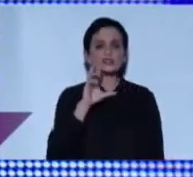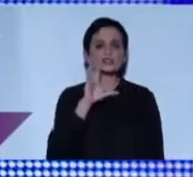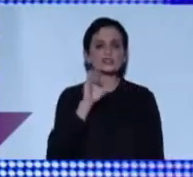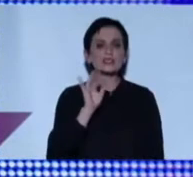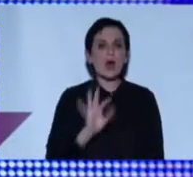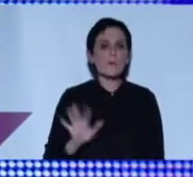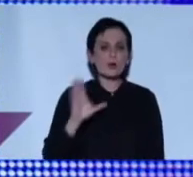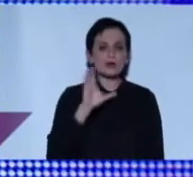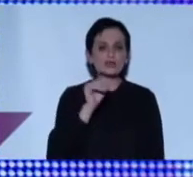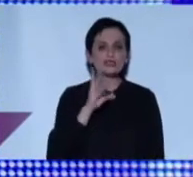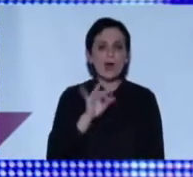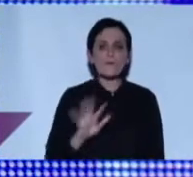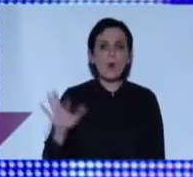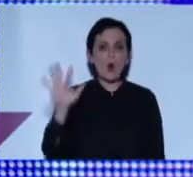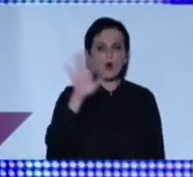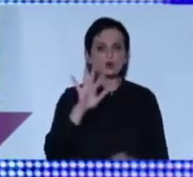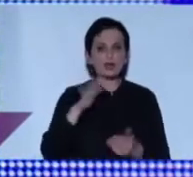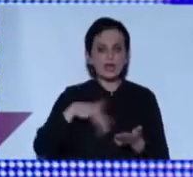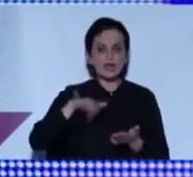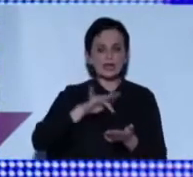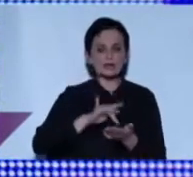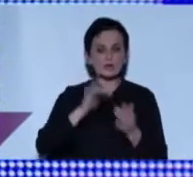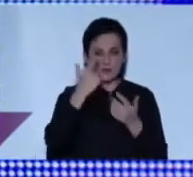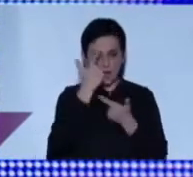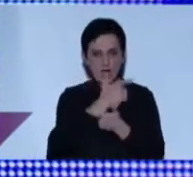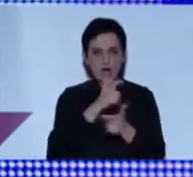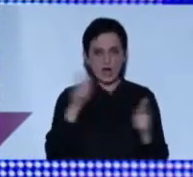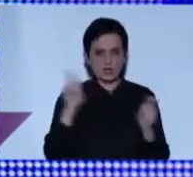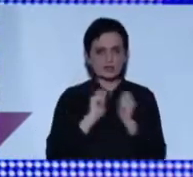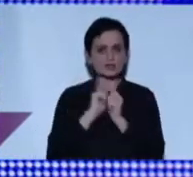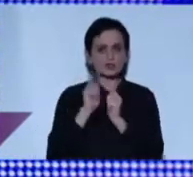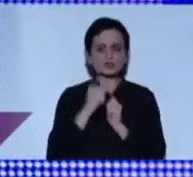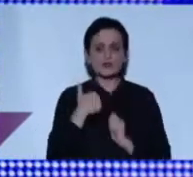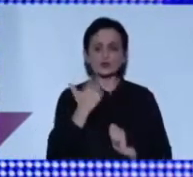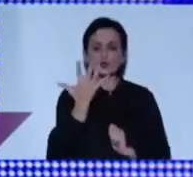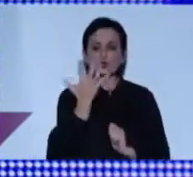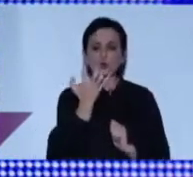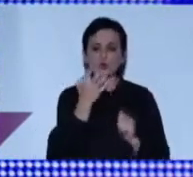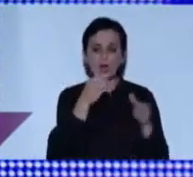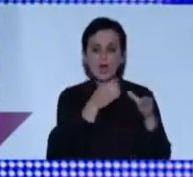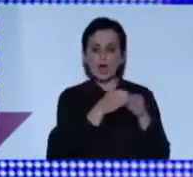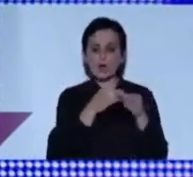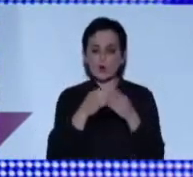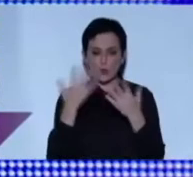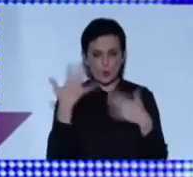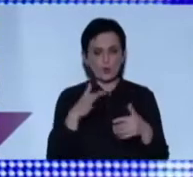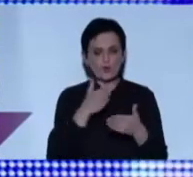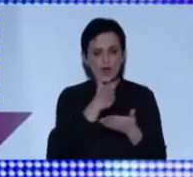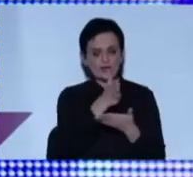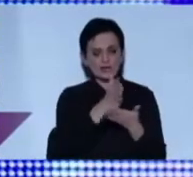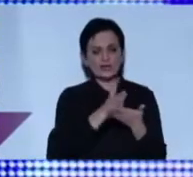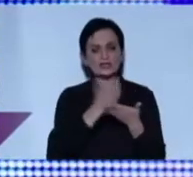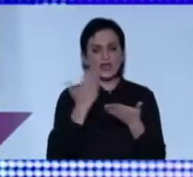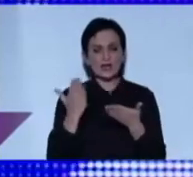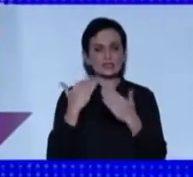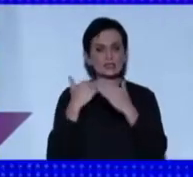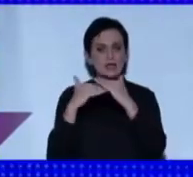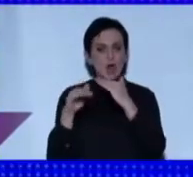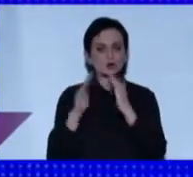გამოცხადება საგაზრდო მიმართულებით და ჩვენ უკვე 500-მდე კომპანია გვაქვს, რომელსაც ნაწილს გაუგზავნეთ უკვე